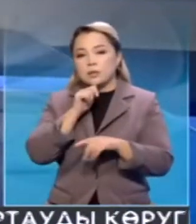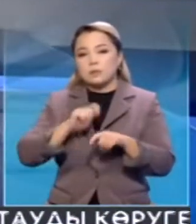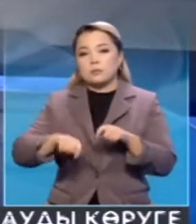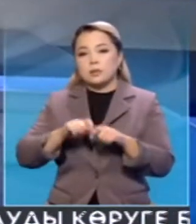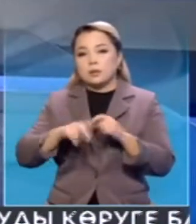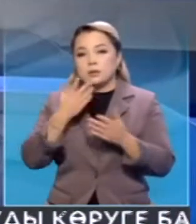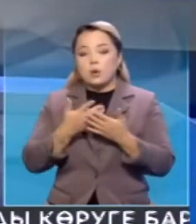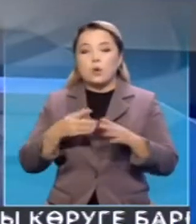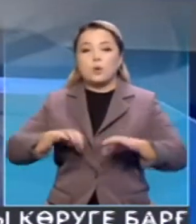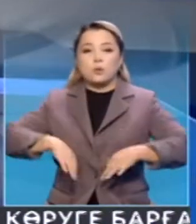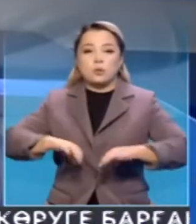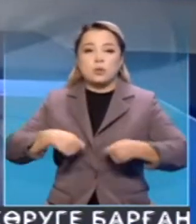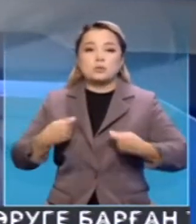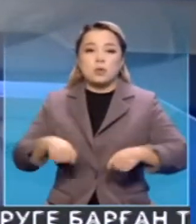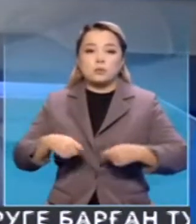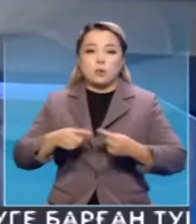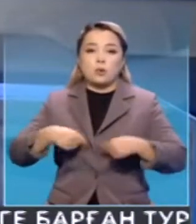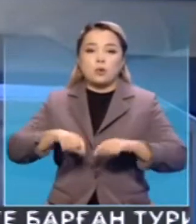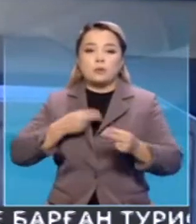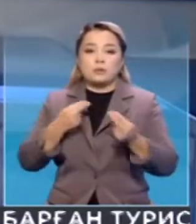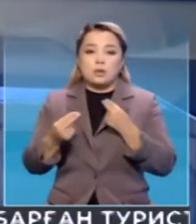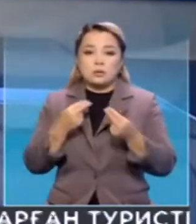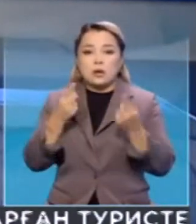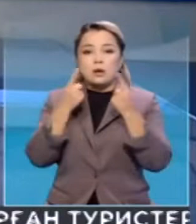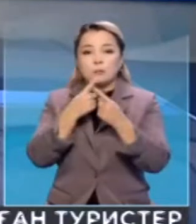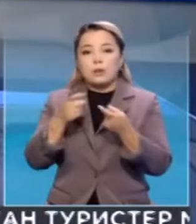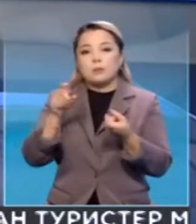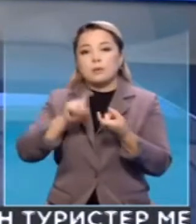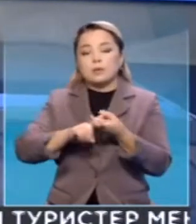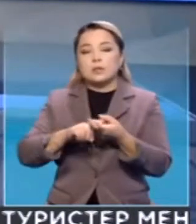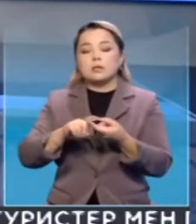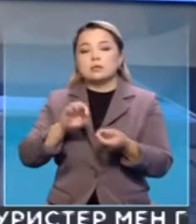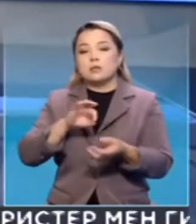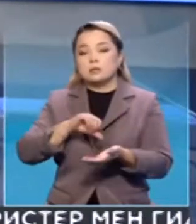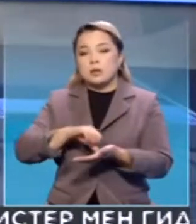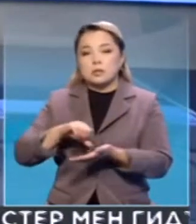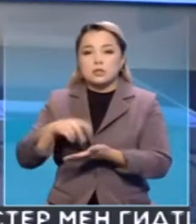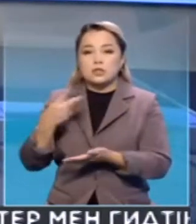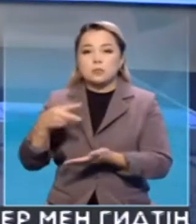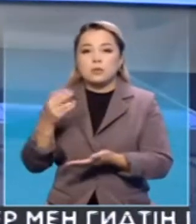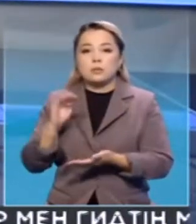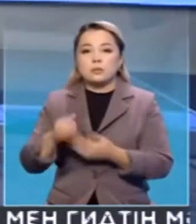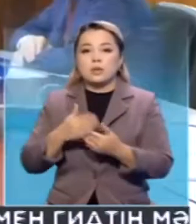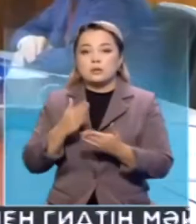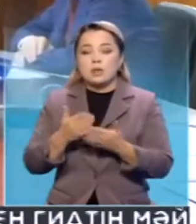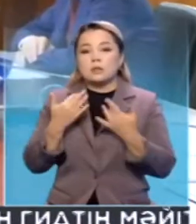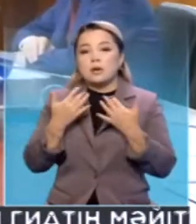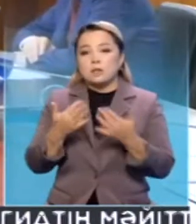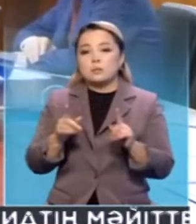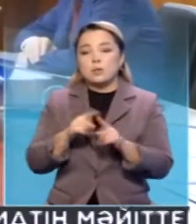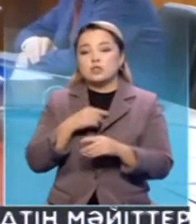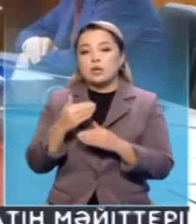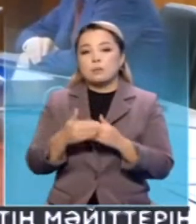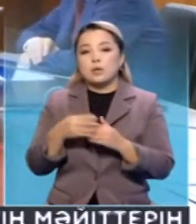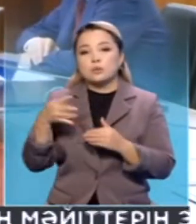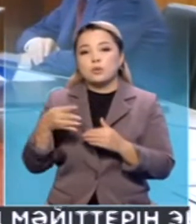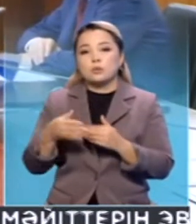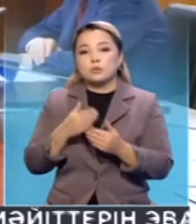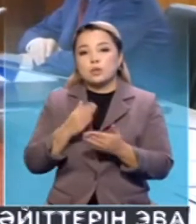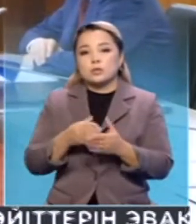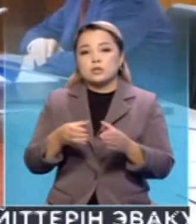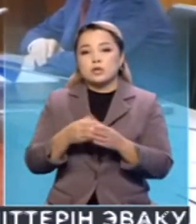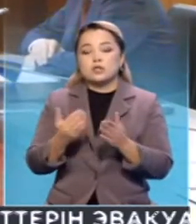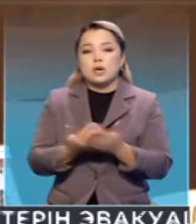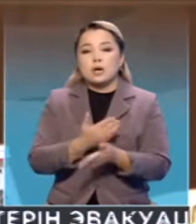алды. Көлік, сауда, қоғамдық тамақтану, ақпарат және байланыс секілді салада 22 мыңнан астам талаптың шамамен 4 мыңға жуығы